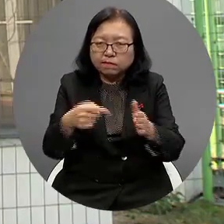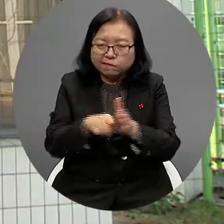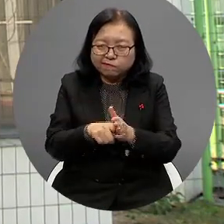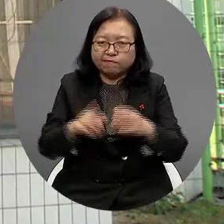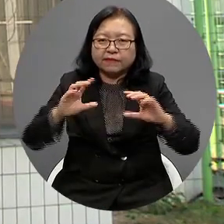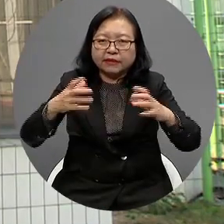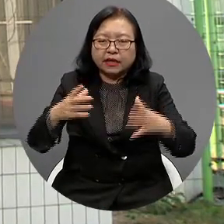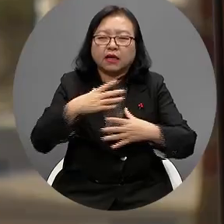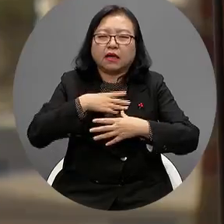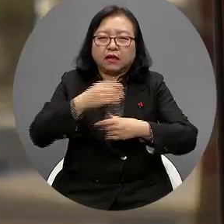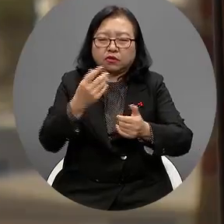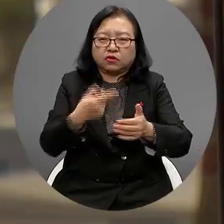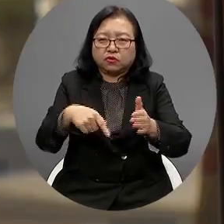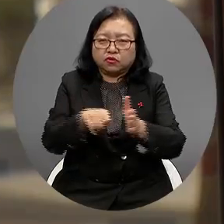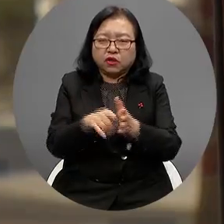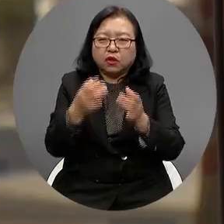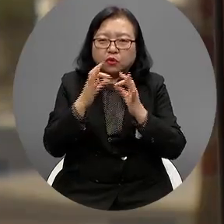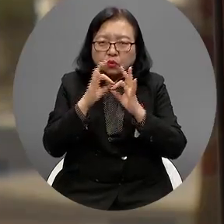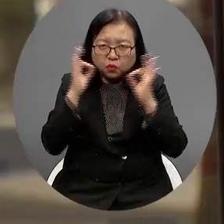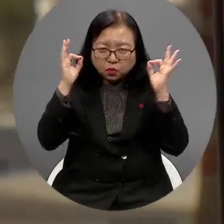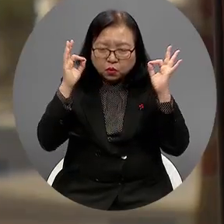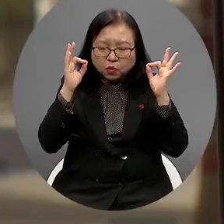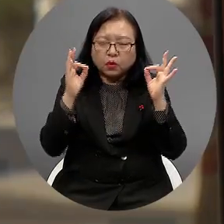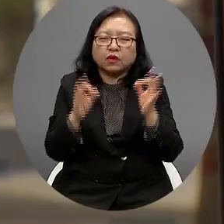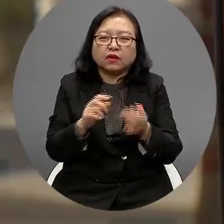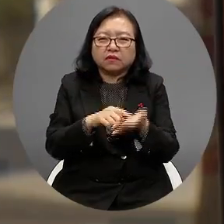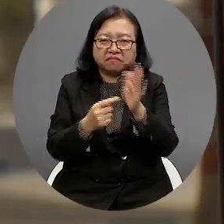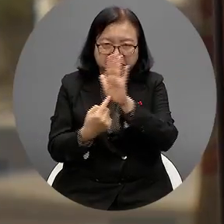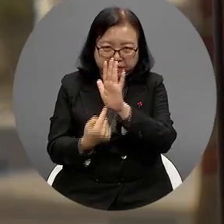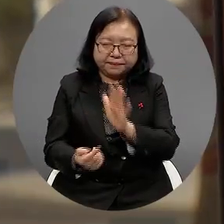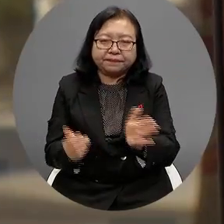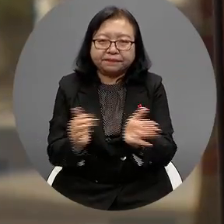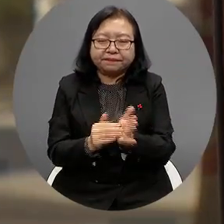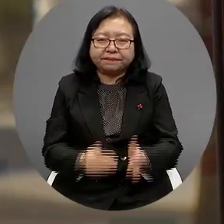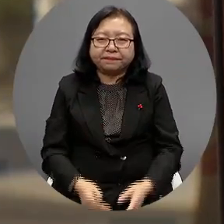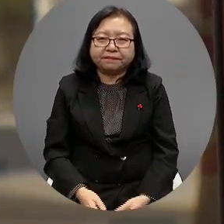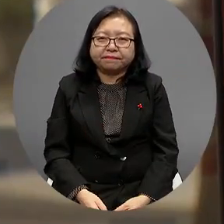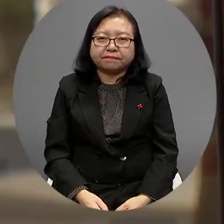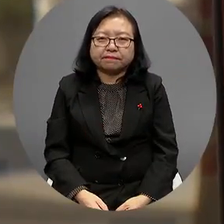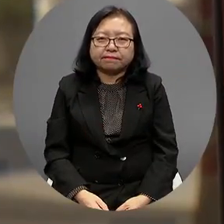안정을 위해 최선을 다하겠다고 밝혔습니다. MBC 뉴스 이승준입니다.